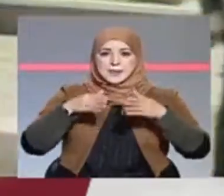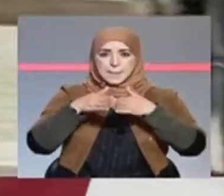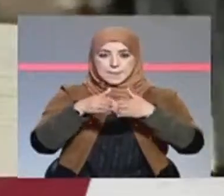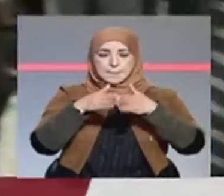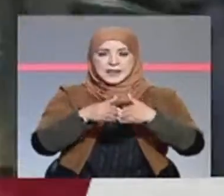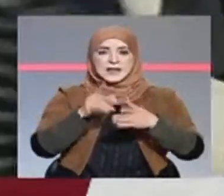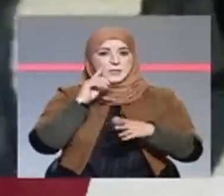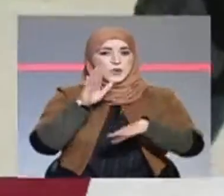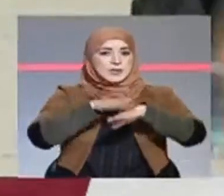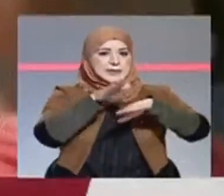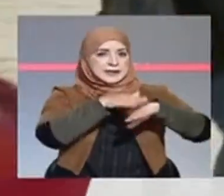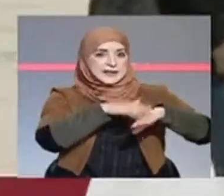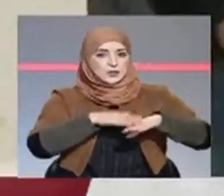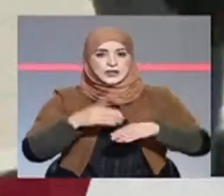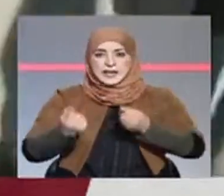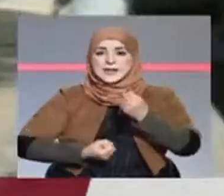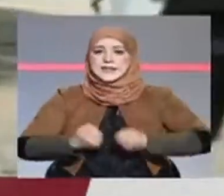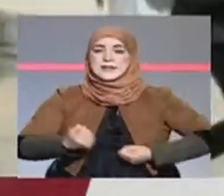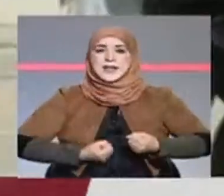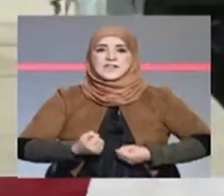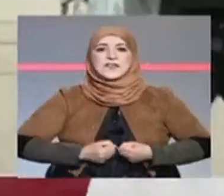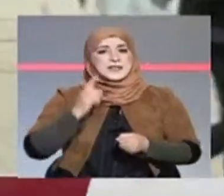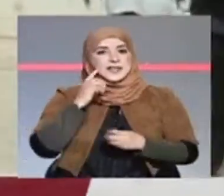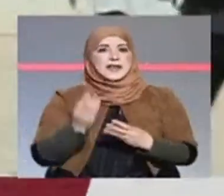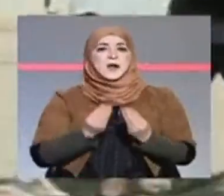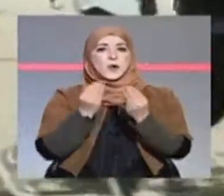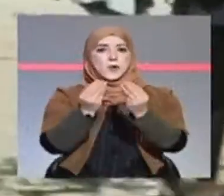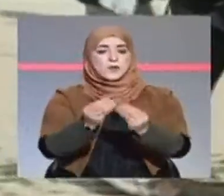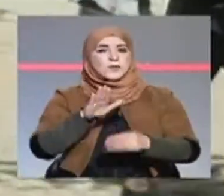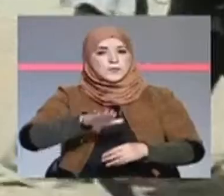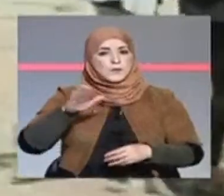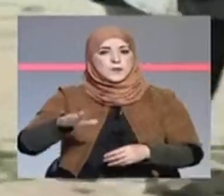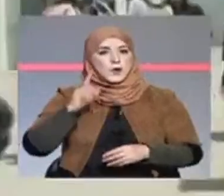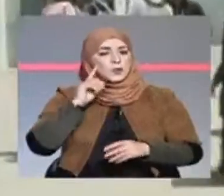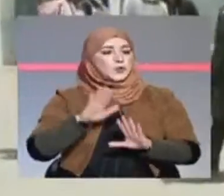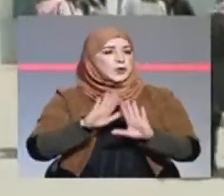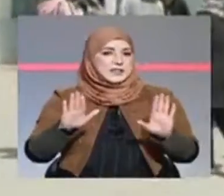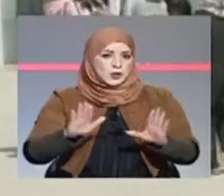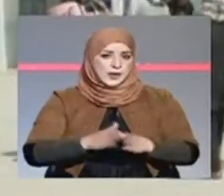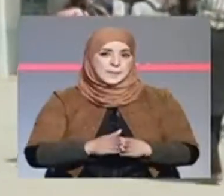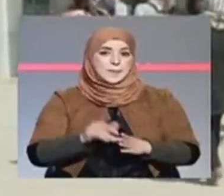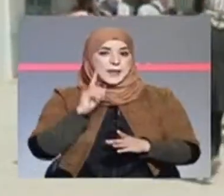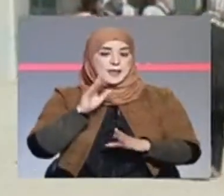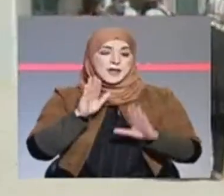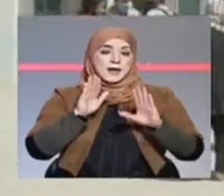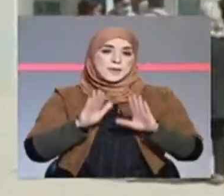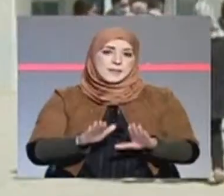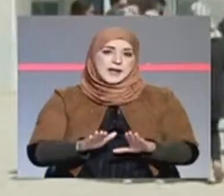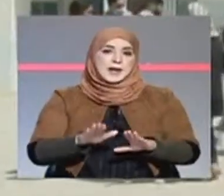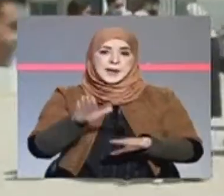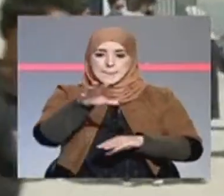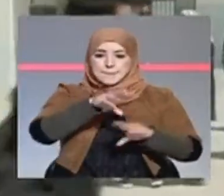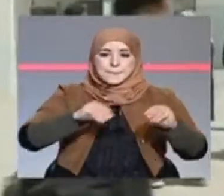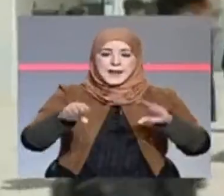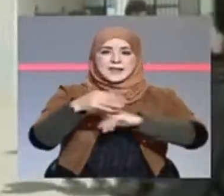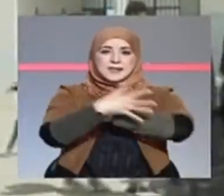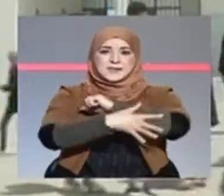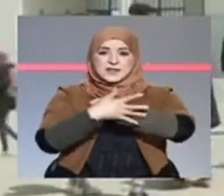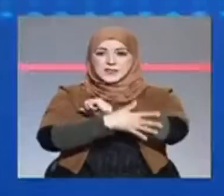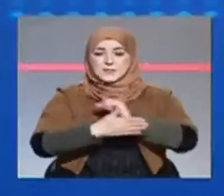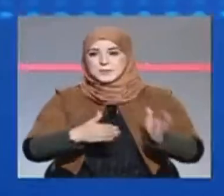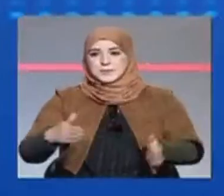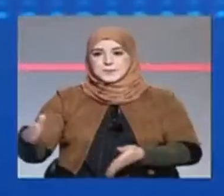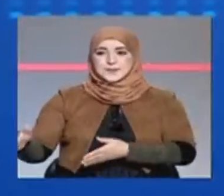وتوجيه هذه الخدمات الى مستحقيها دون سواهم سيما بالمناطق الريفيه